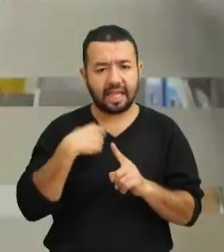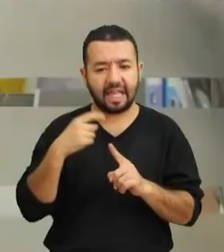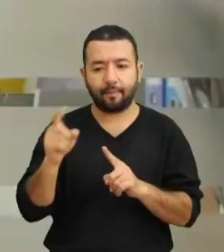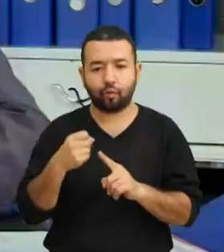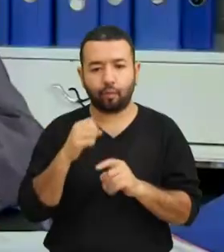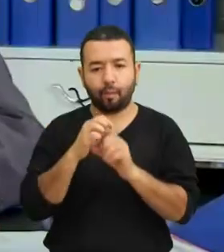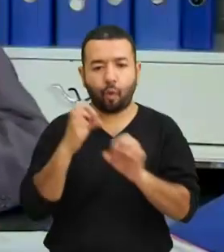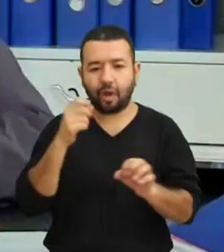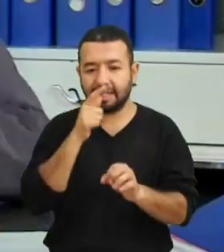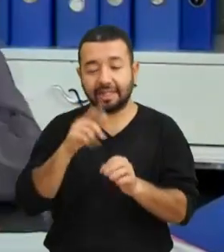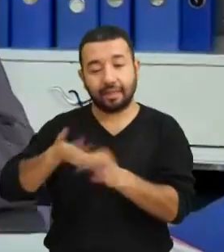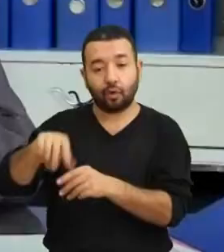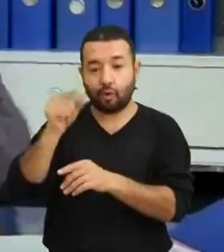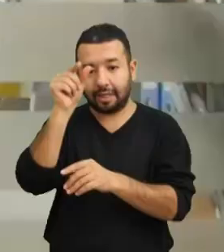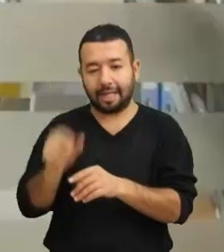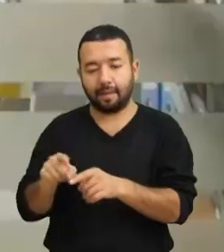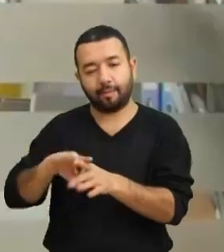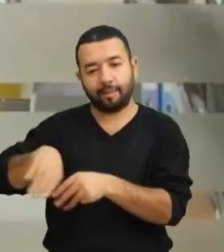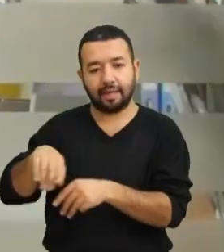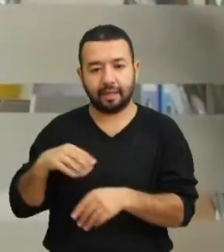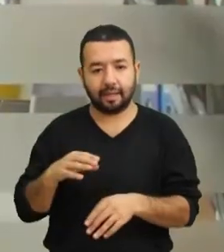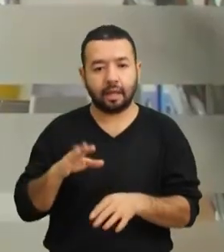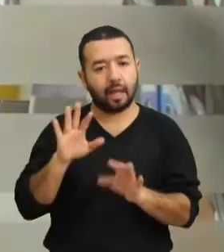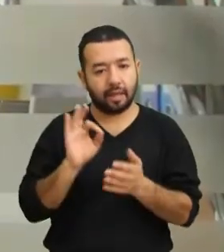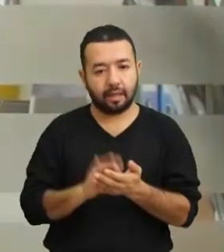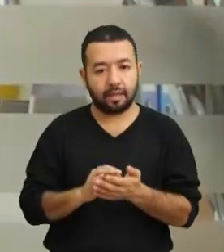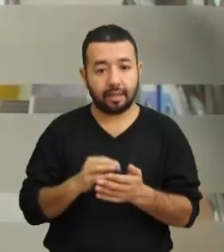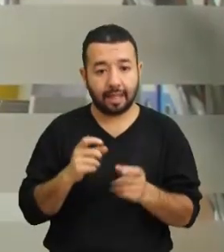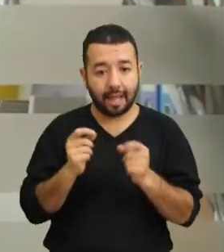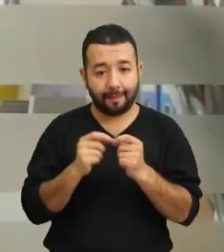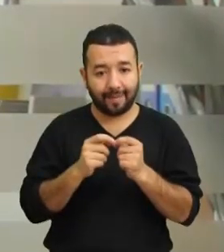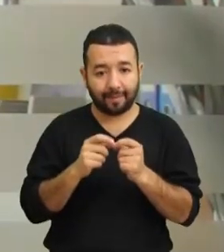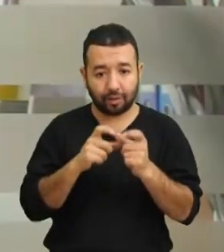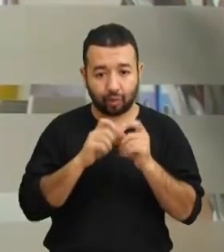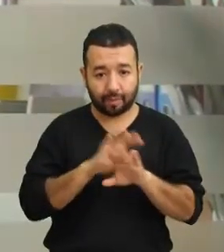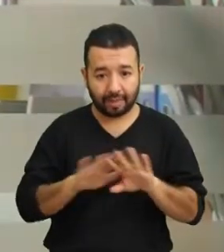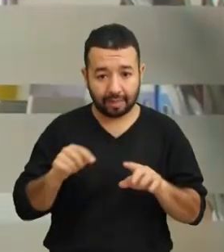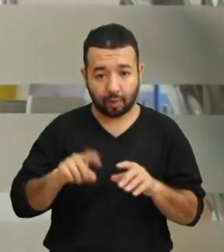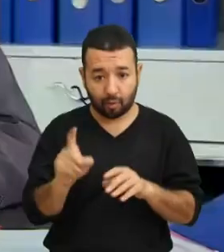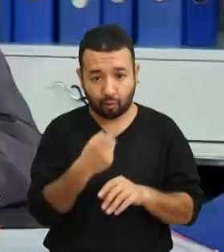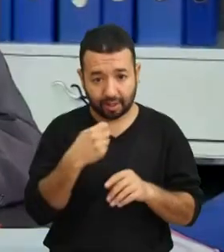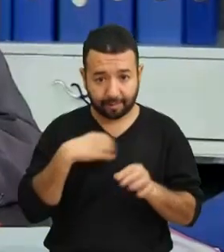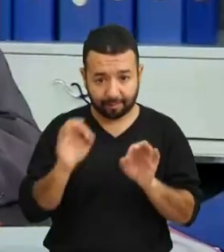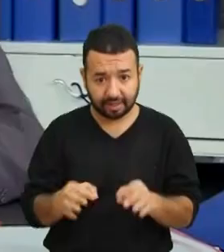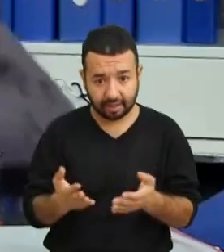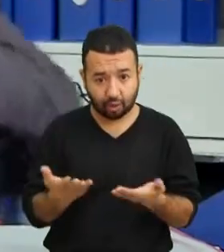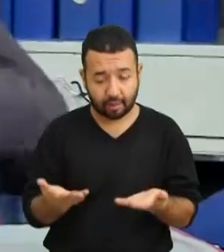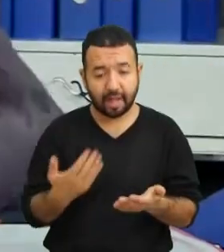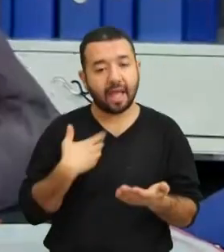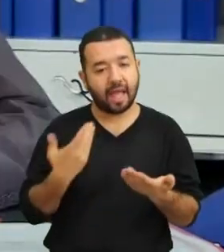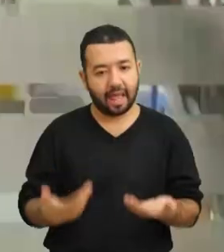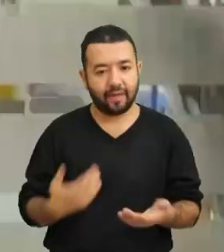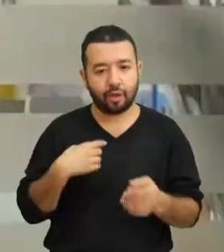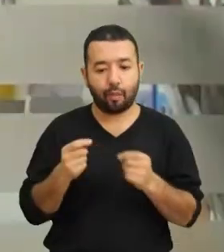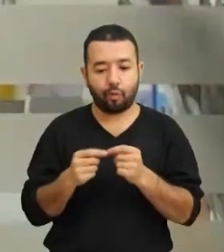sesi. O yukarıdan aşağı 4'tü. Ha? Yani bilmece bitti, bulmaca başladı şimdi, öyle mi? Evet.